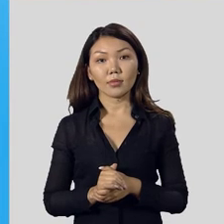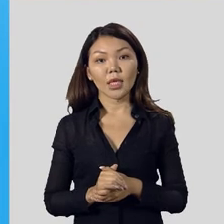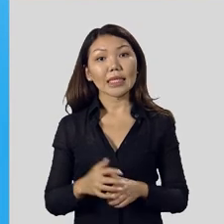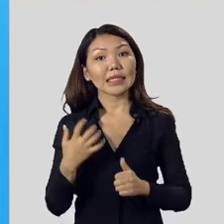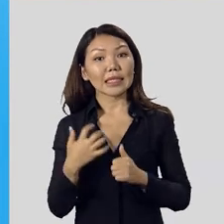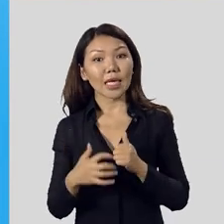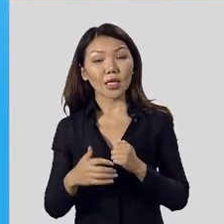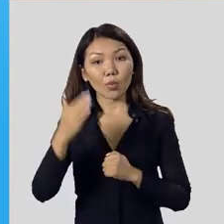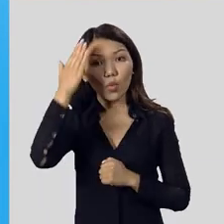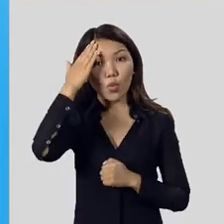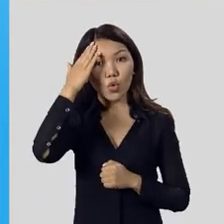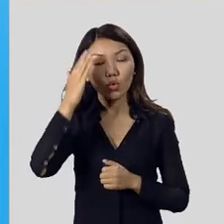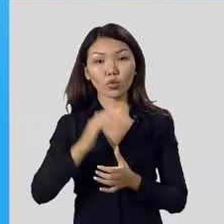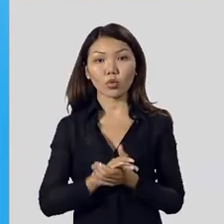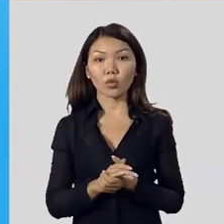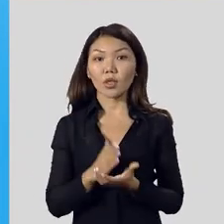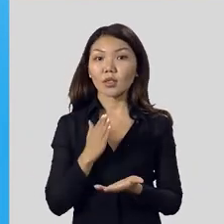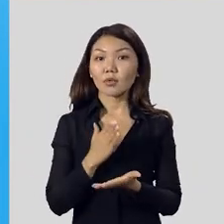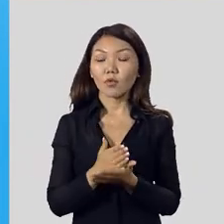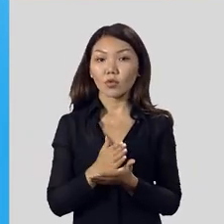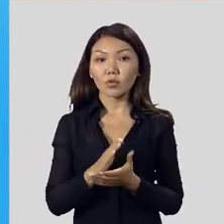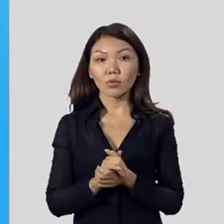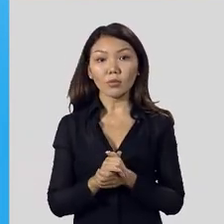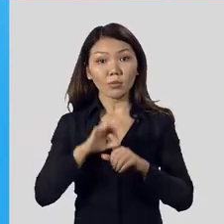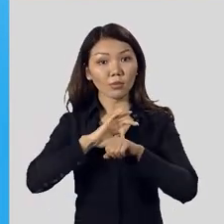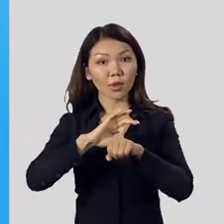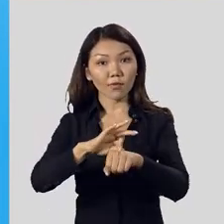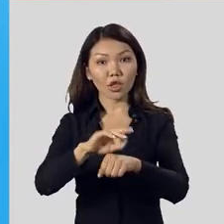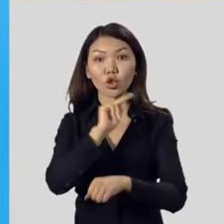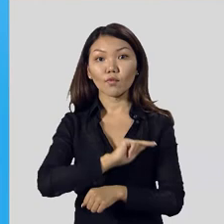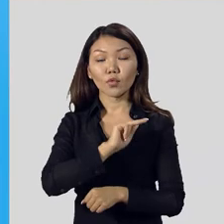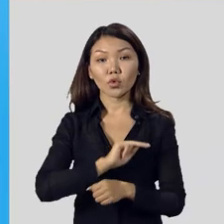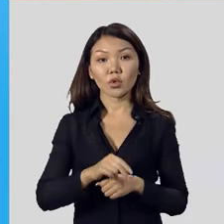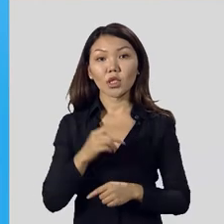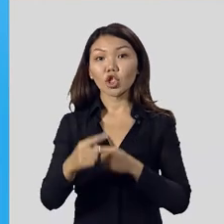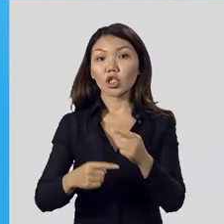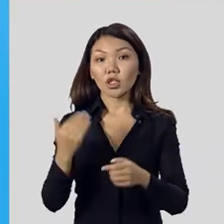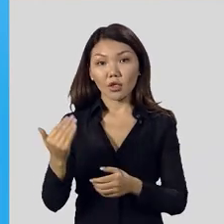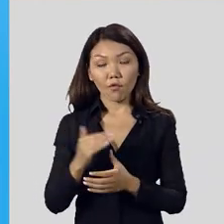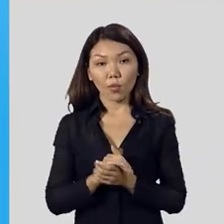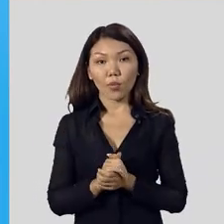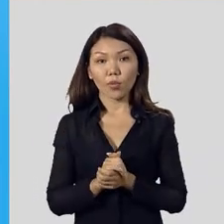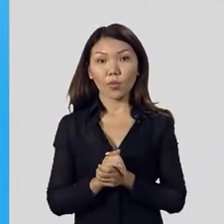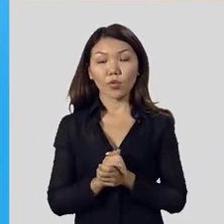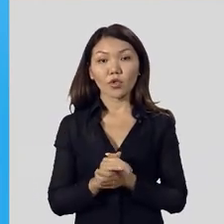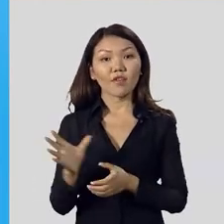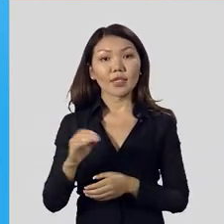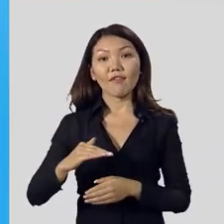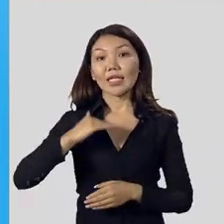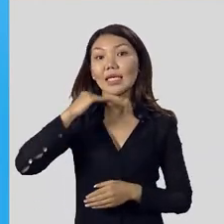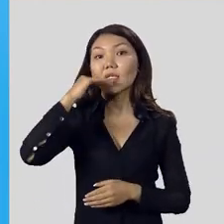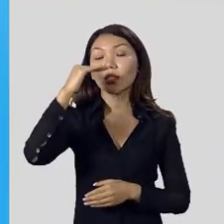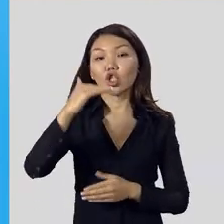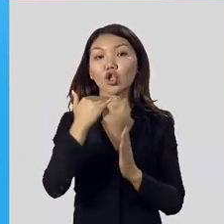Среднему мозгу свойственна и проводящая функция. Через него проходят все восходящие пути к